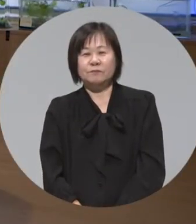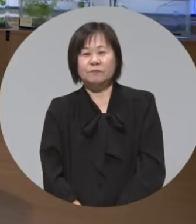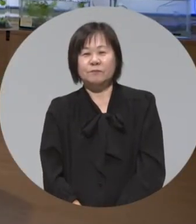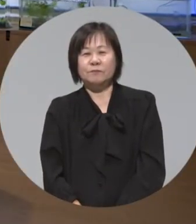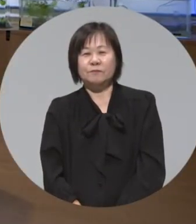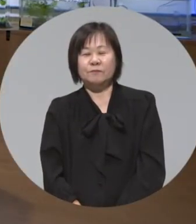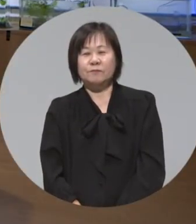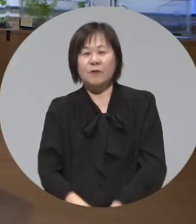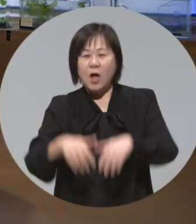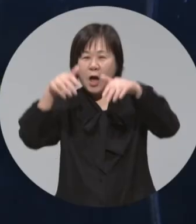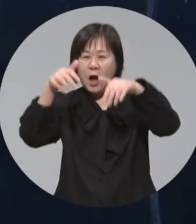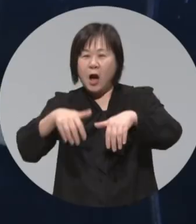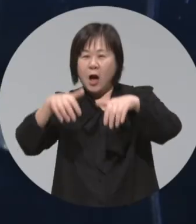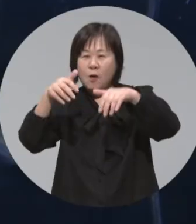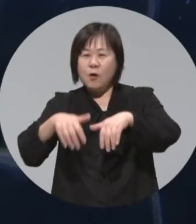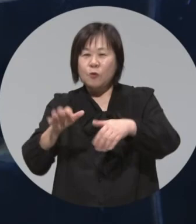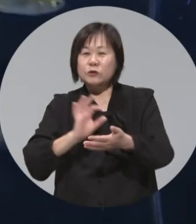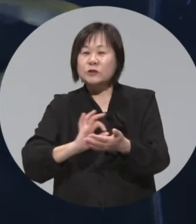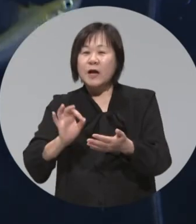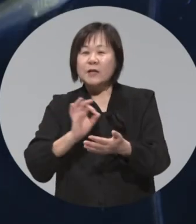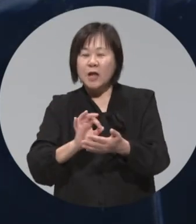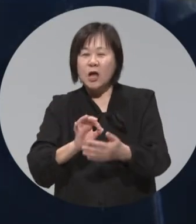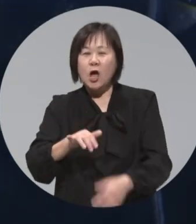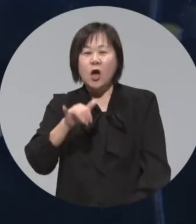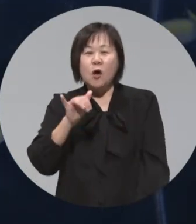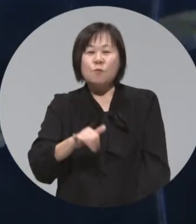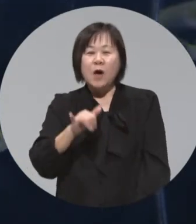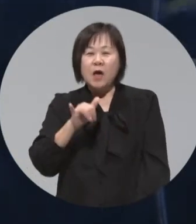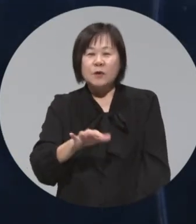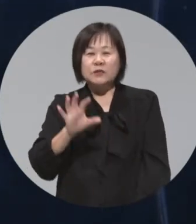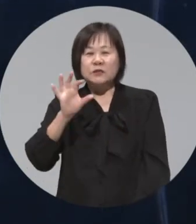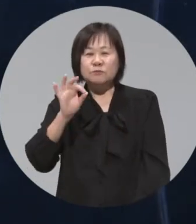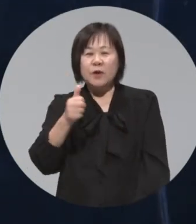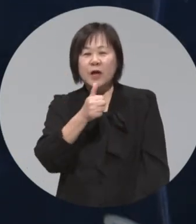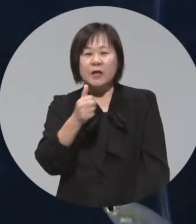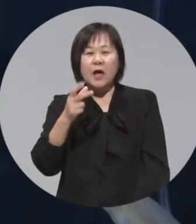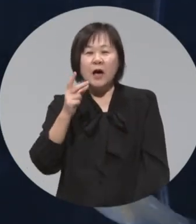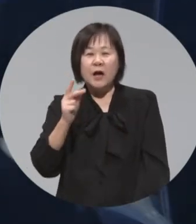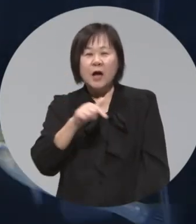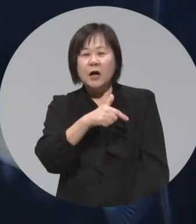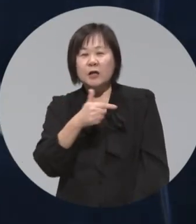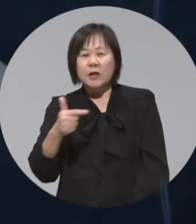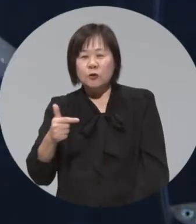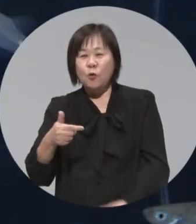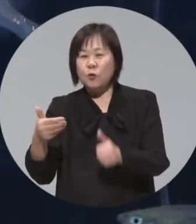また雨水を利用して前橋メダカなどを飼育しています。